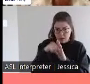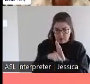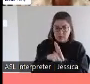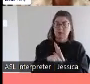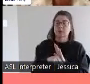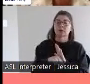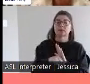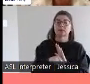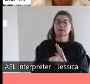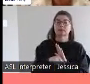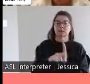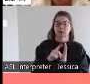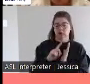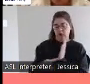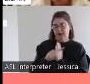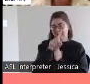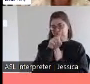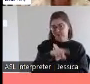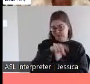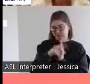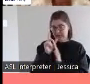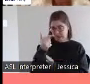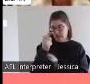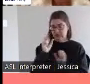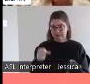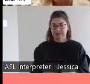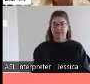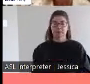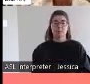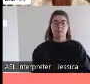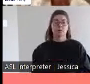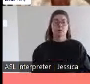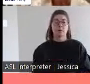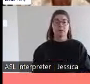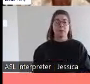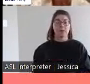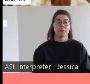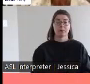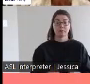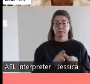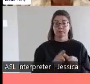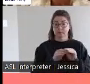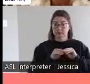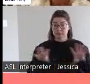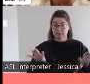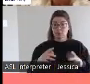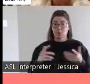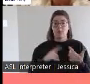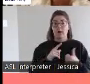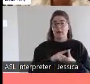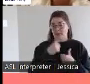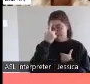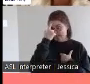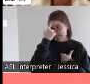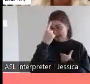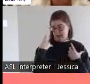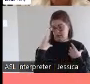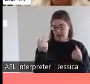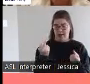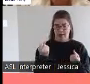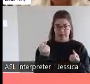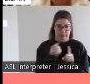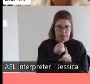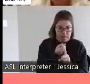la présentation PowerPoint et dans la liste des ressources. Et si vous voulez davantage d'informations, vous pouvez certainement vous tourner vers là. Donc, les